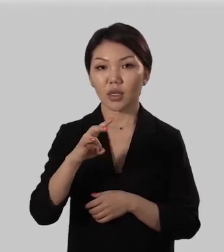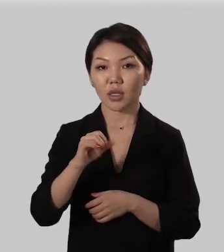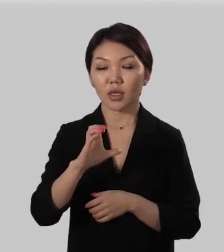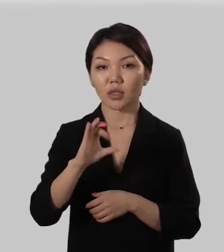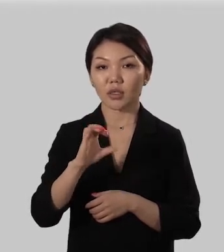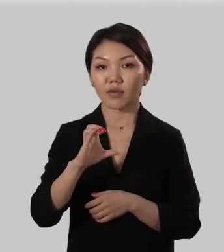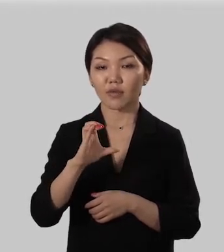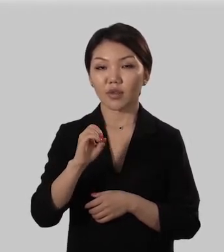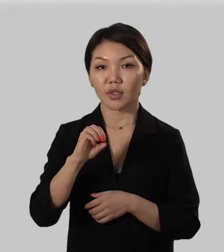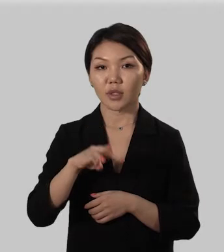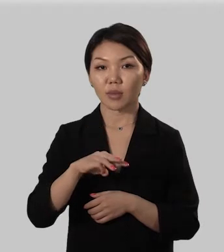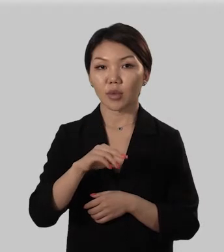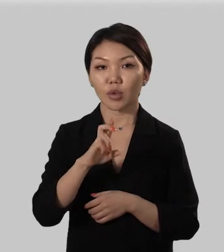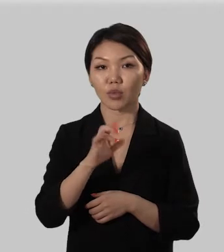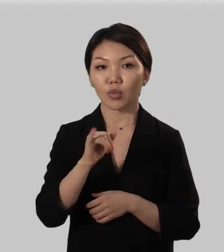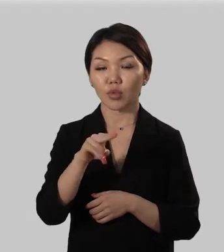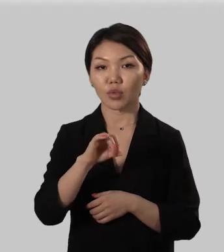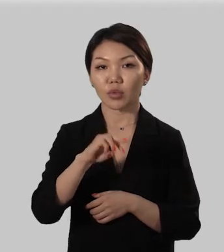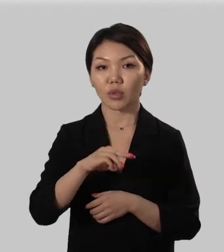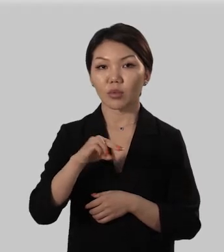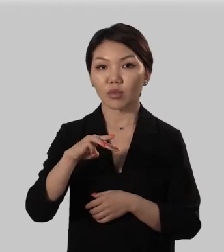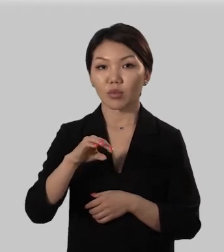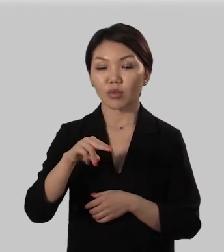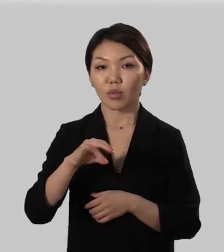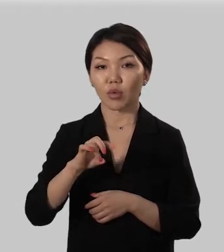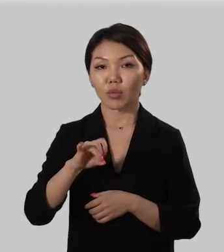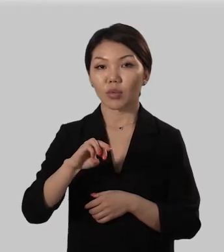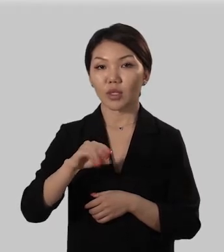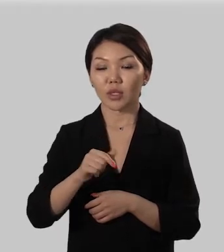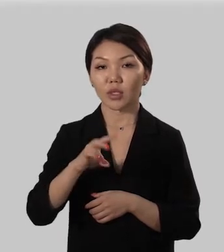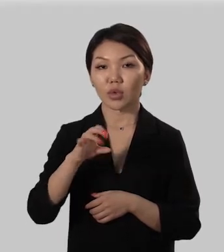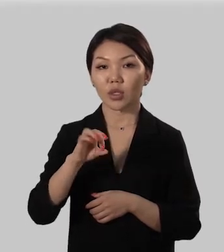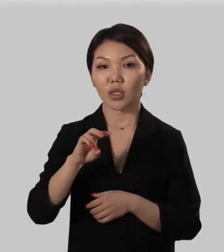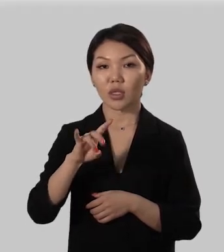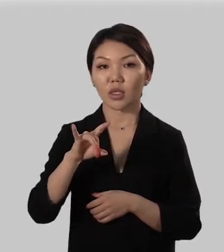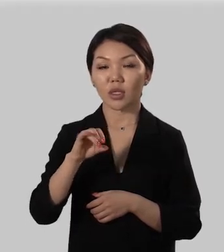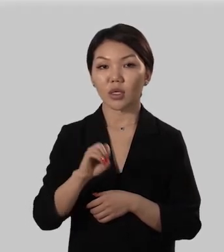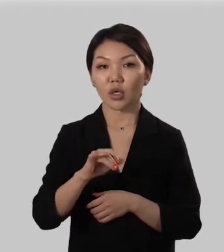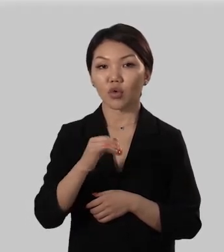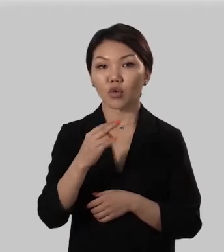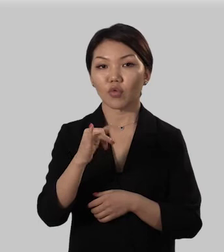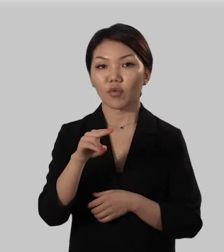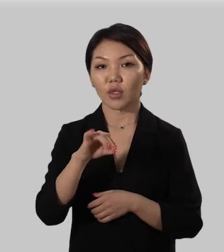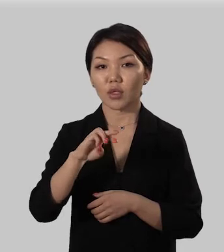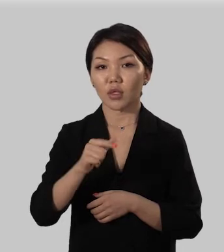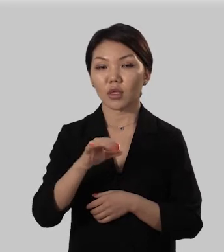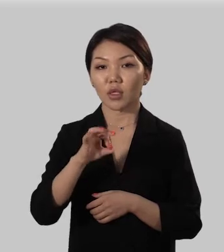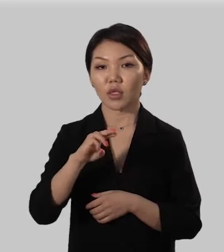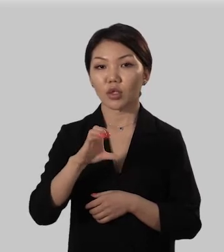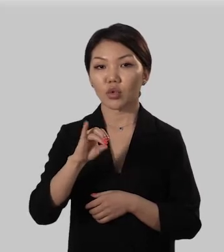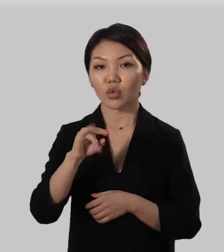помнить отныне увидеть отсюда приехать позавчера